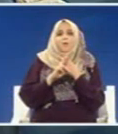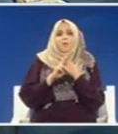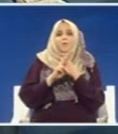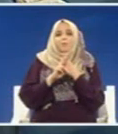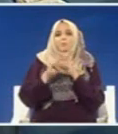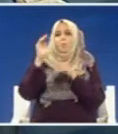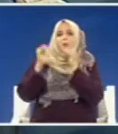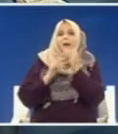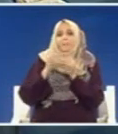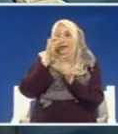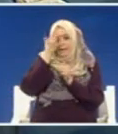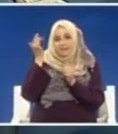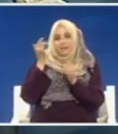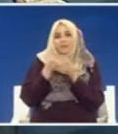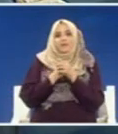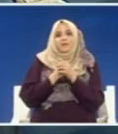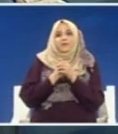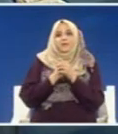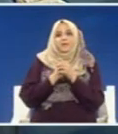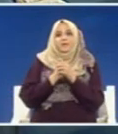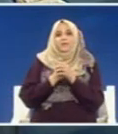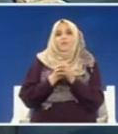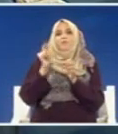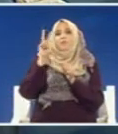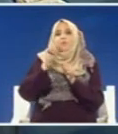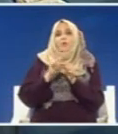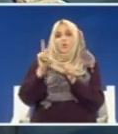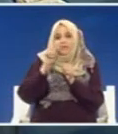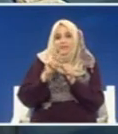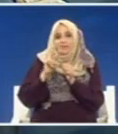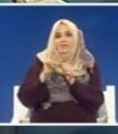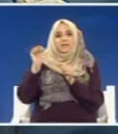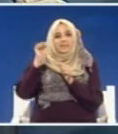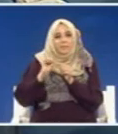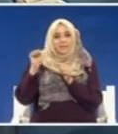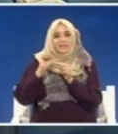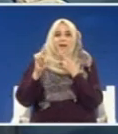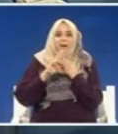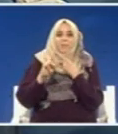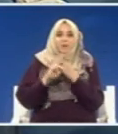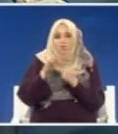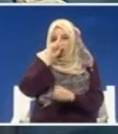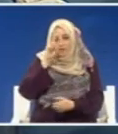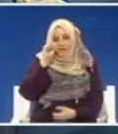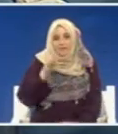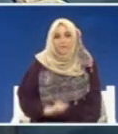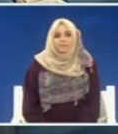الشبكة الصيفية خلال يومي الجمعة والسبت بحول الله.